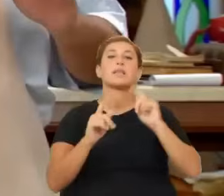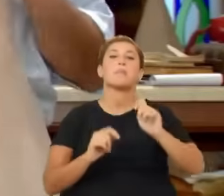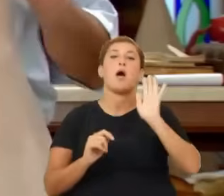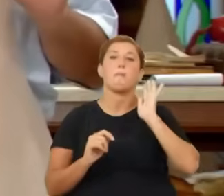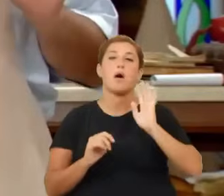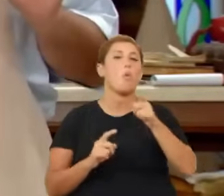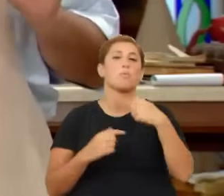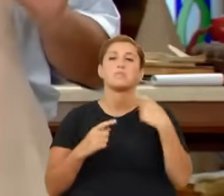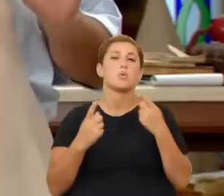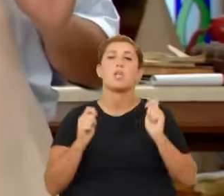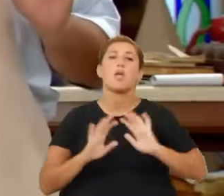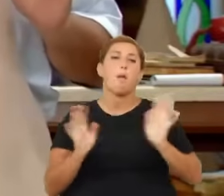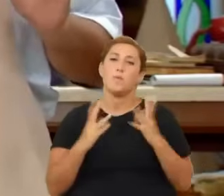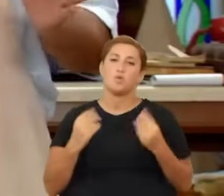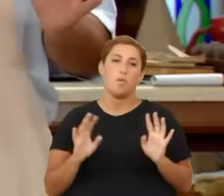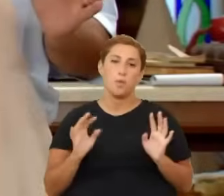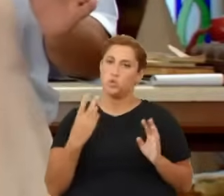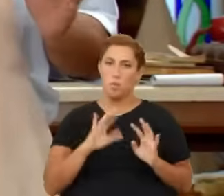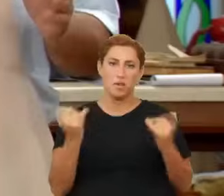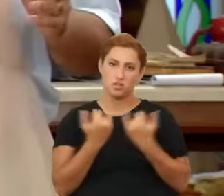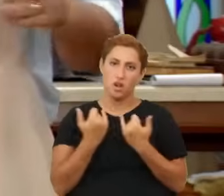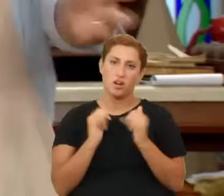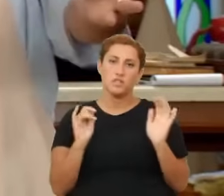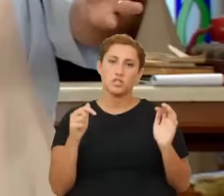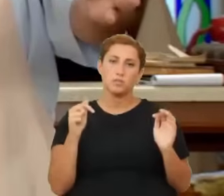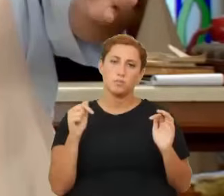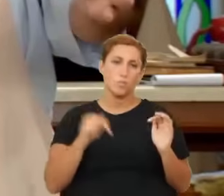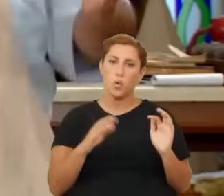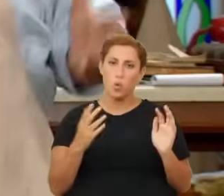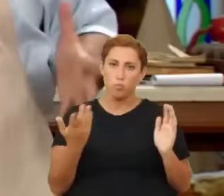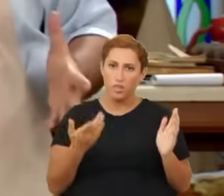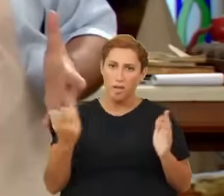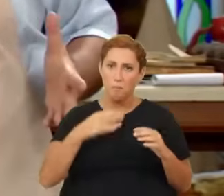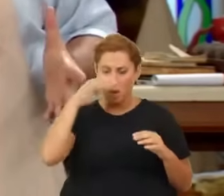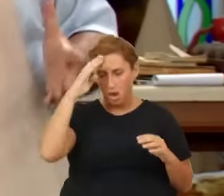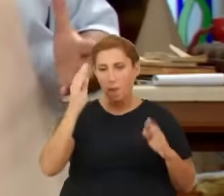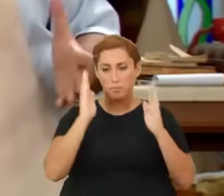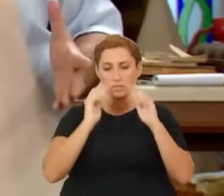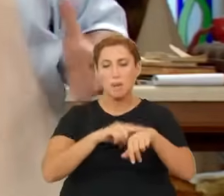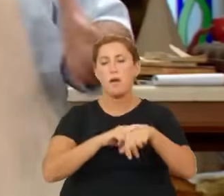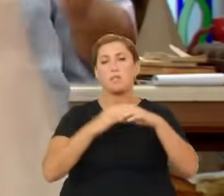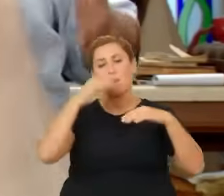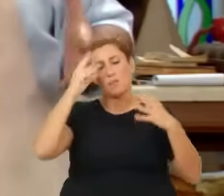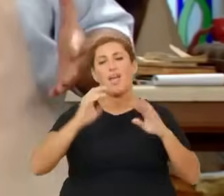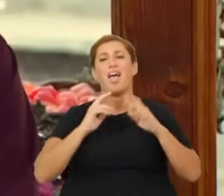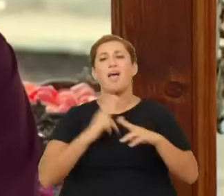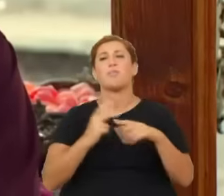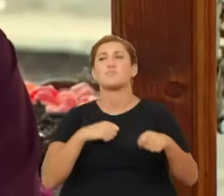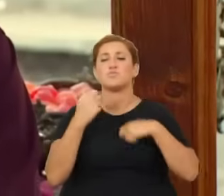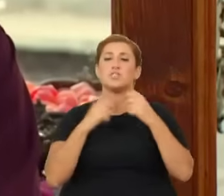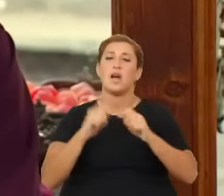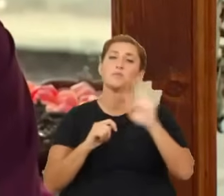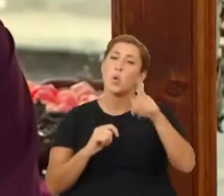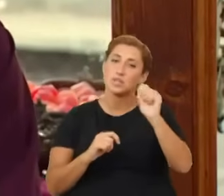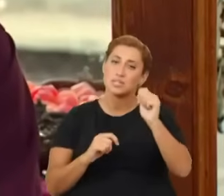kutlar. Yapmaz bizde öyle şeyler, olmaz. Olmaz kardeşim. Varyam zamanı varyam kutlanır bir kere. İmen sağladın yine, imen sağladın. Bak bu